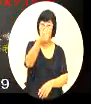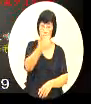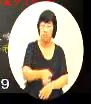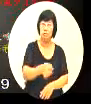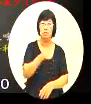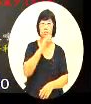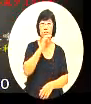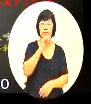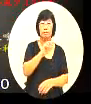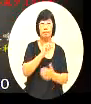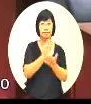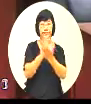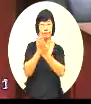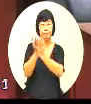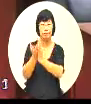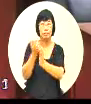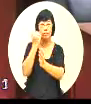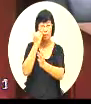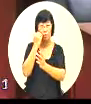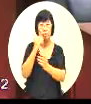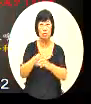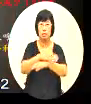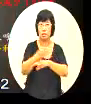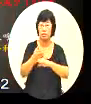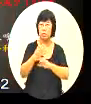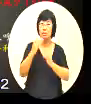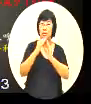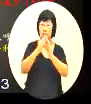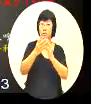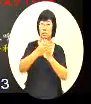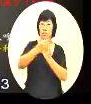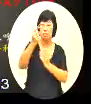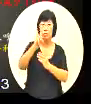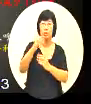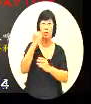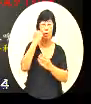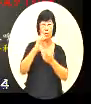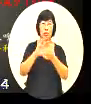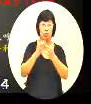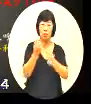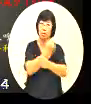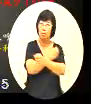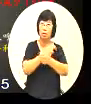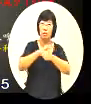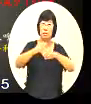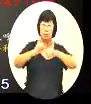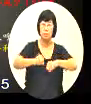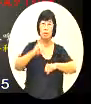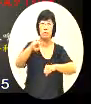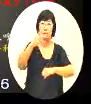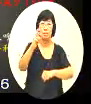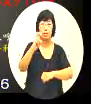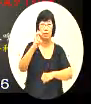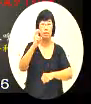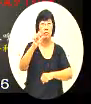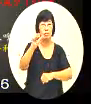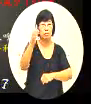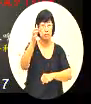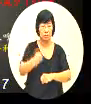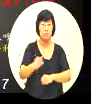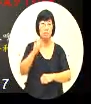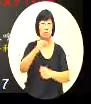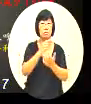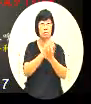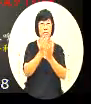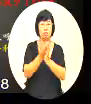说县市合并短差818亿，再加上劳健保补助差额325亿，那么这